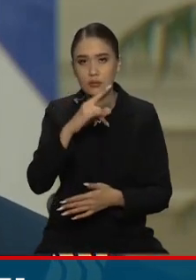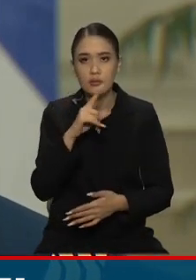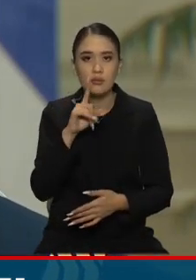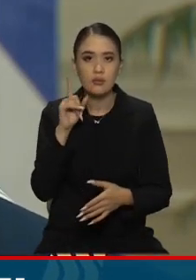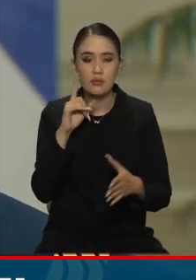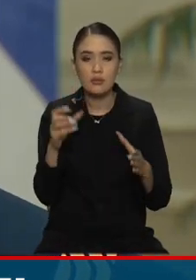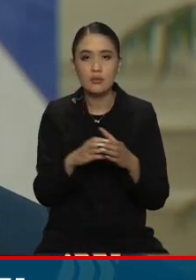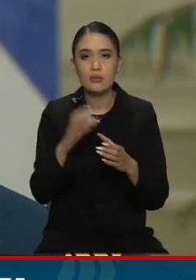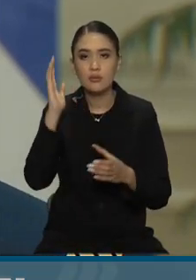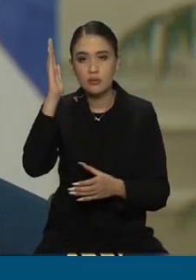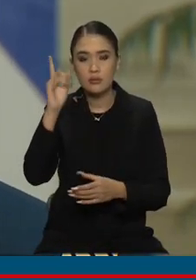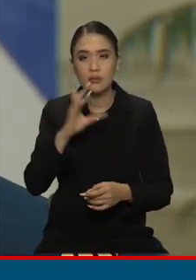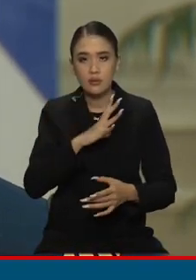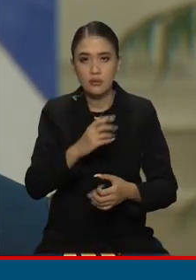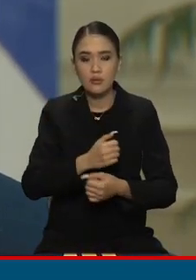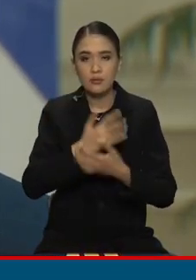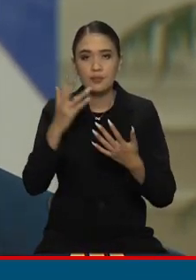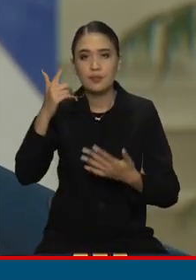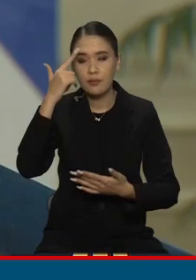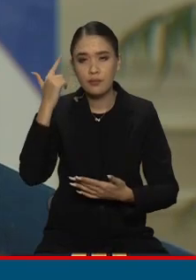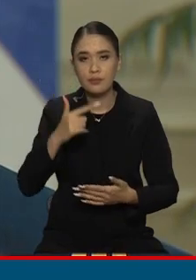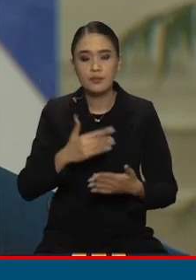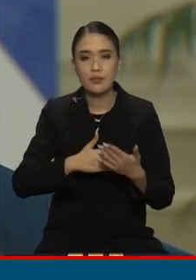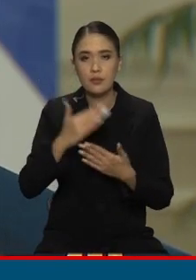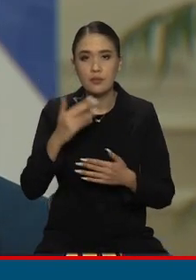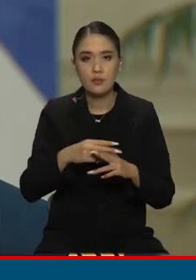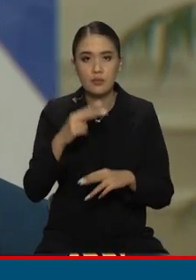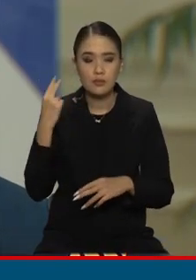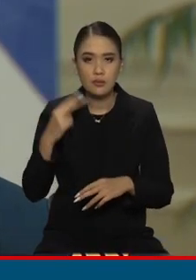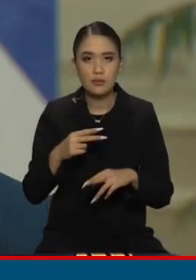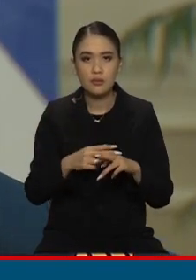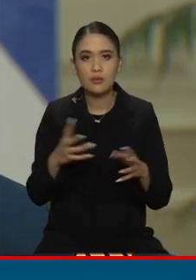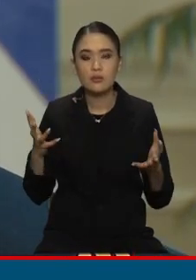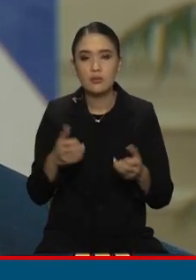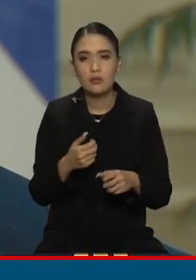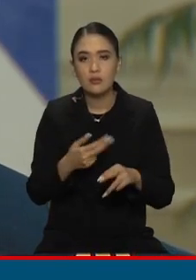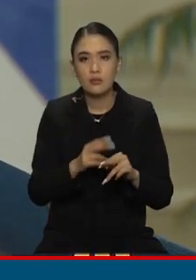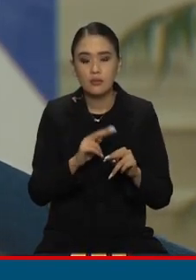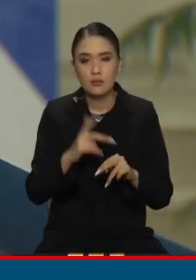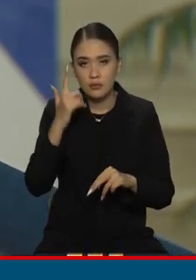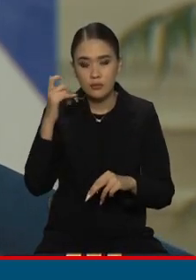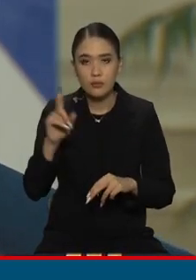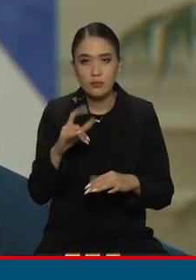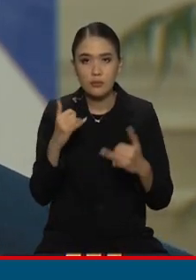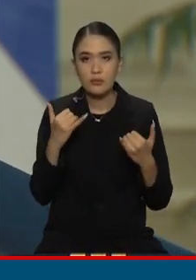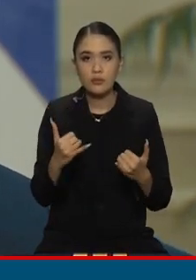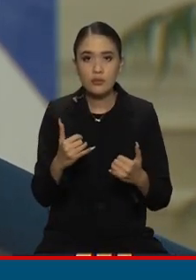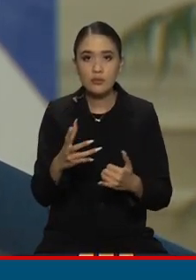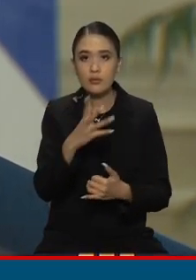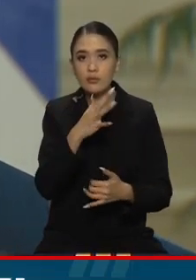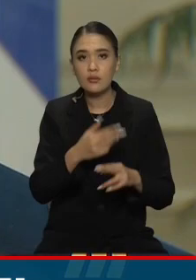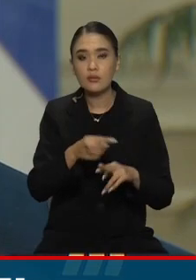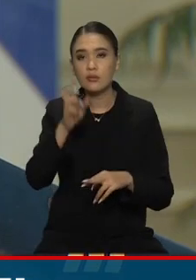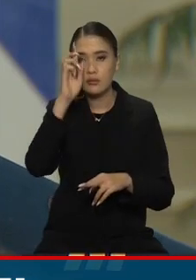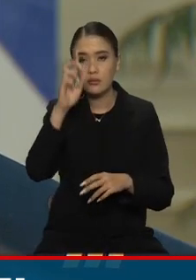жастарының болашағын жарқын болуында, яғни білімінің жоғарғы дәрежеде сапалы білім алуында. Және біз білеміз ғой, қазіргі таңда біздің мемлекет